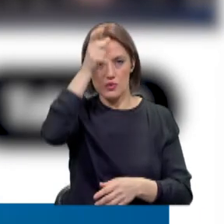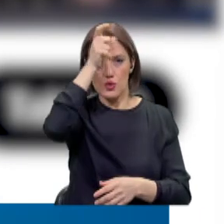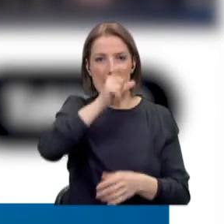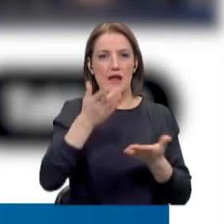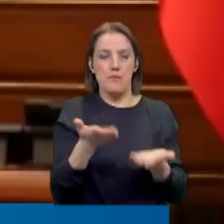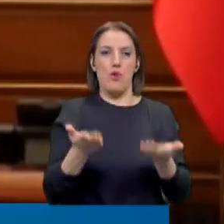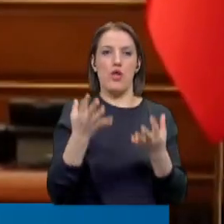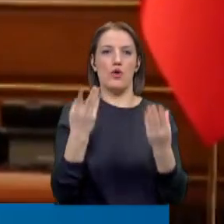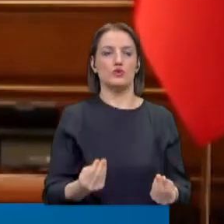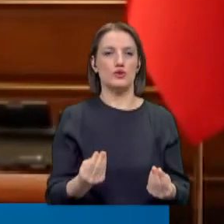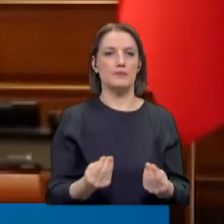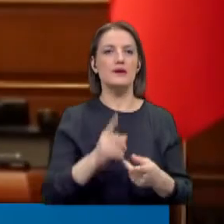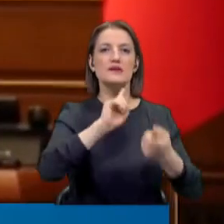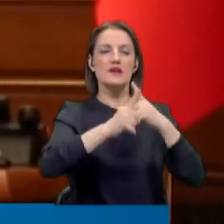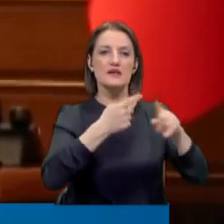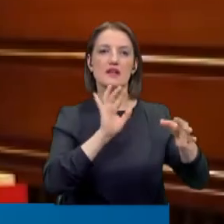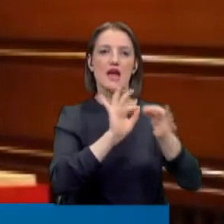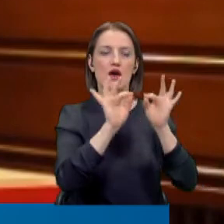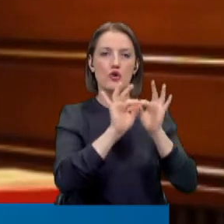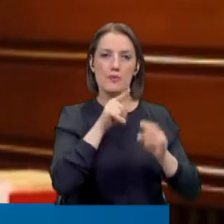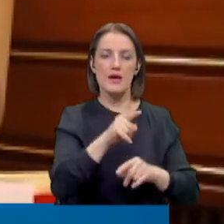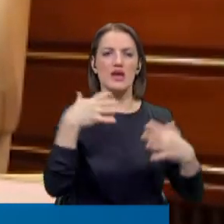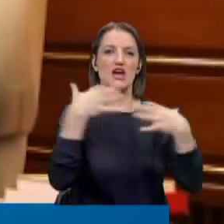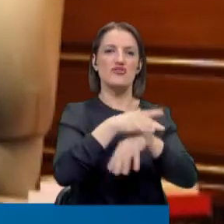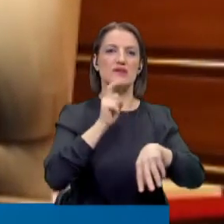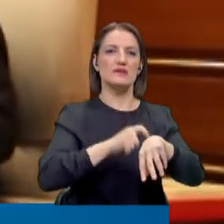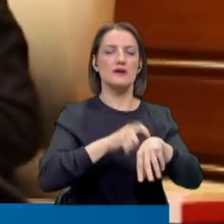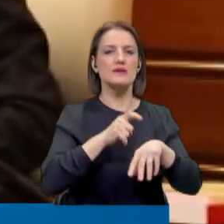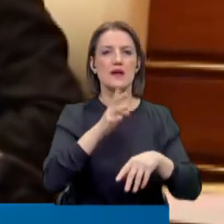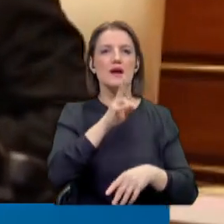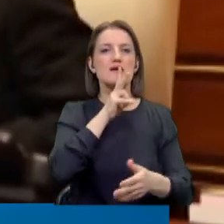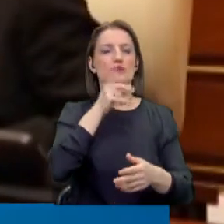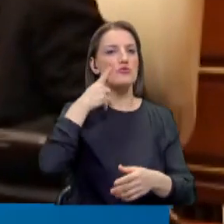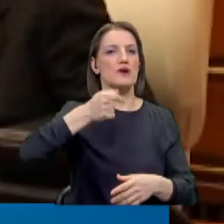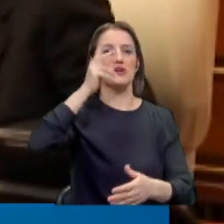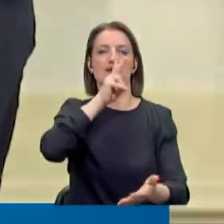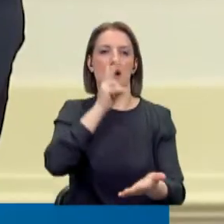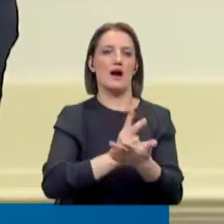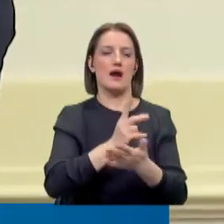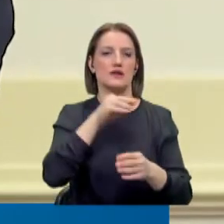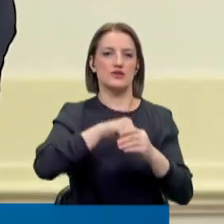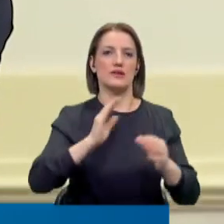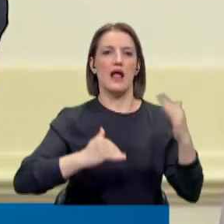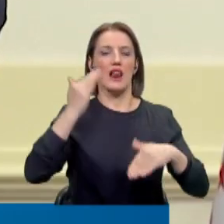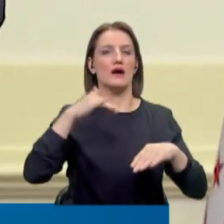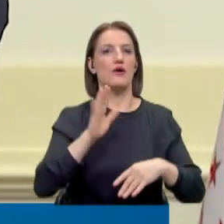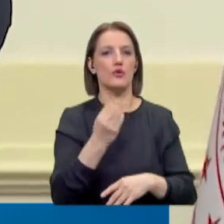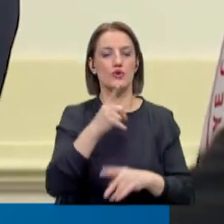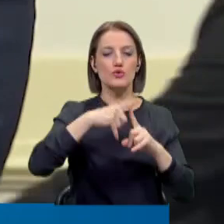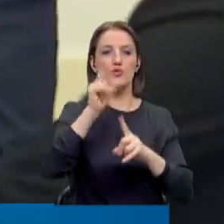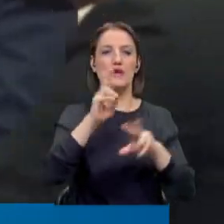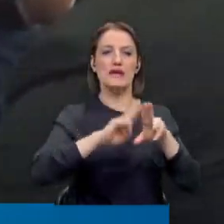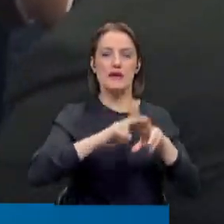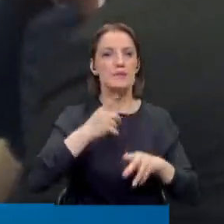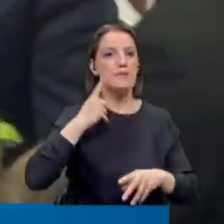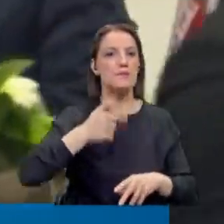ancak bu kadar olur siyaset ve ekonomi kulisleri Yine gece yarısı g Dur dur başkanı kararıyla dalgalandı Adalet Bakanlığı ve Türk